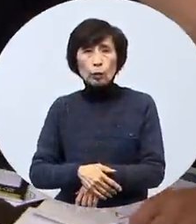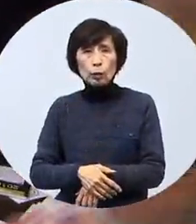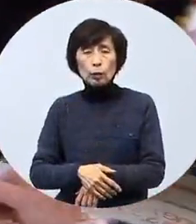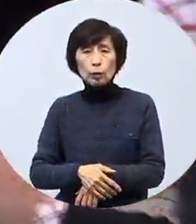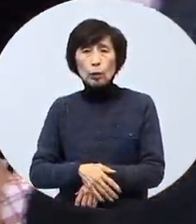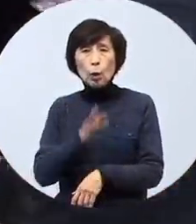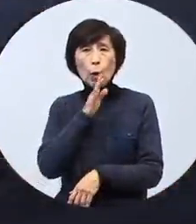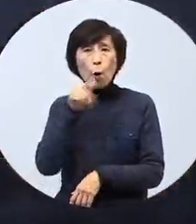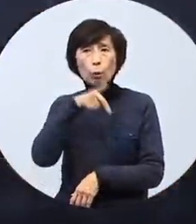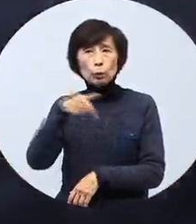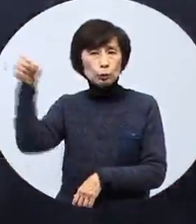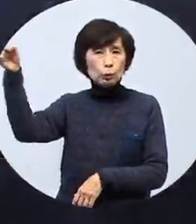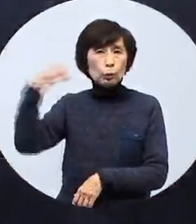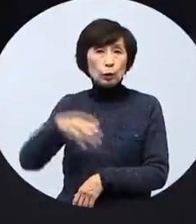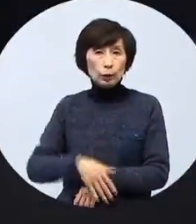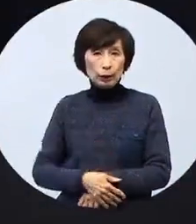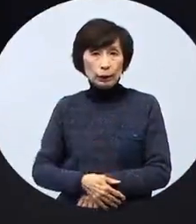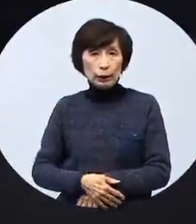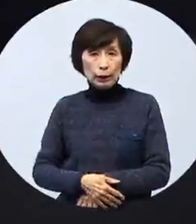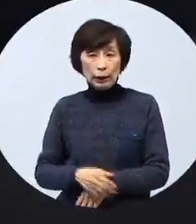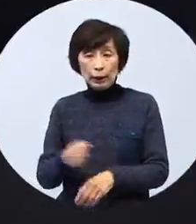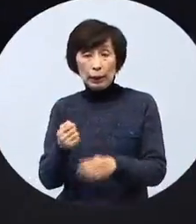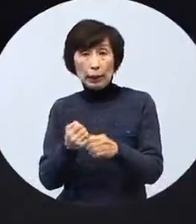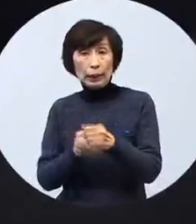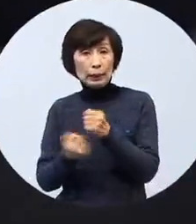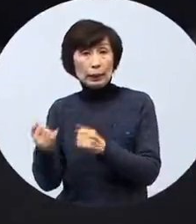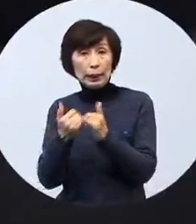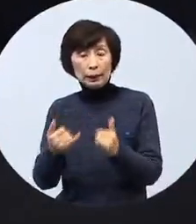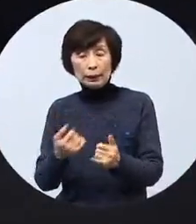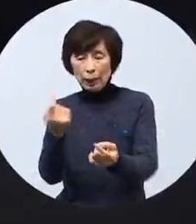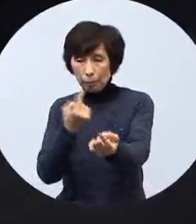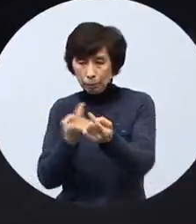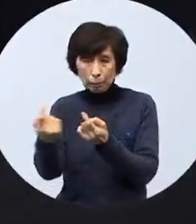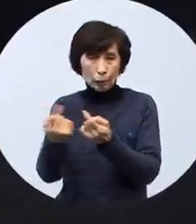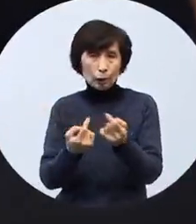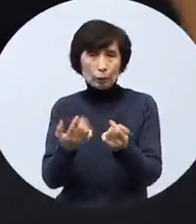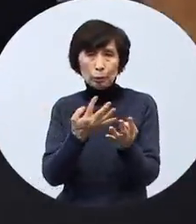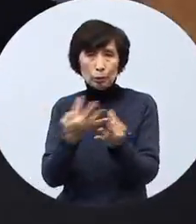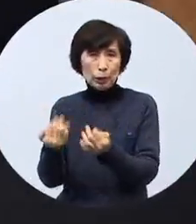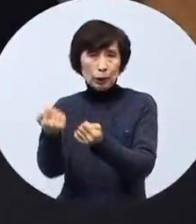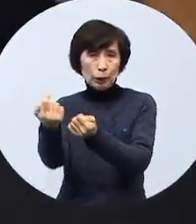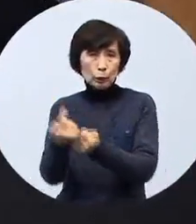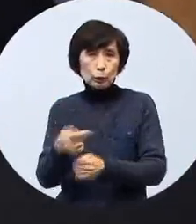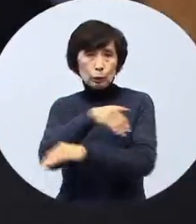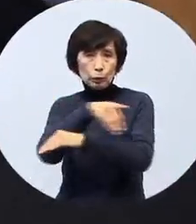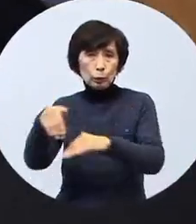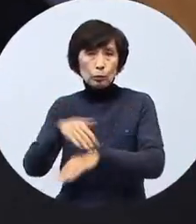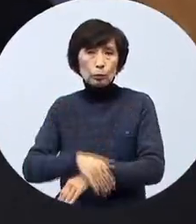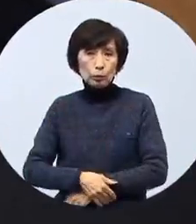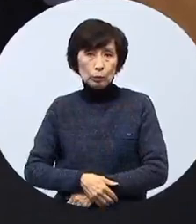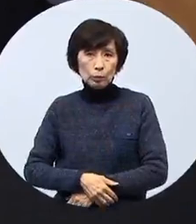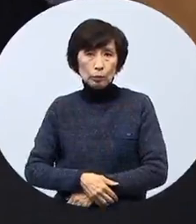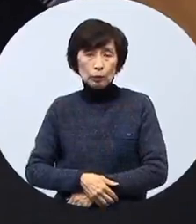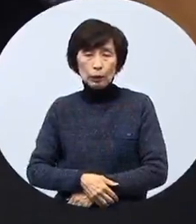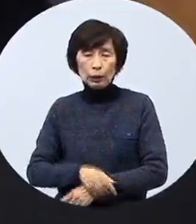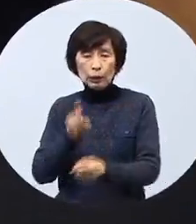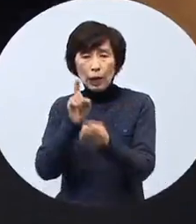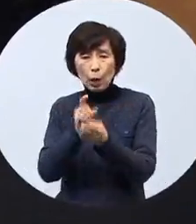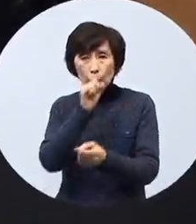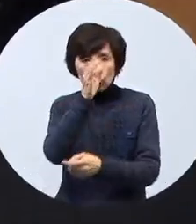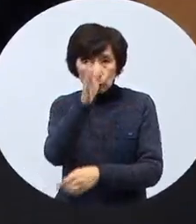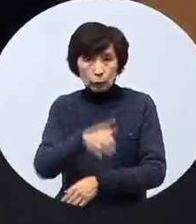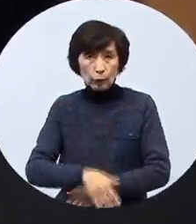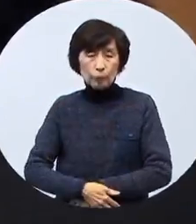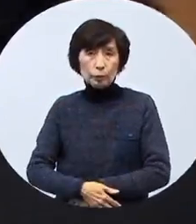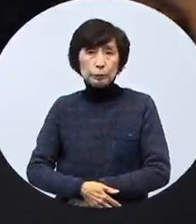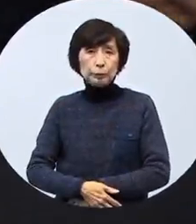対策本部ですが、近日中に被害者が大勢来るんで、来る見込みです。対応をよろしくお願いします。 対